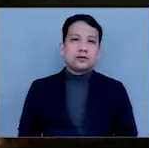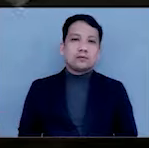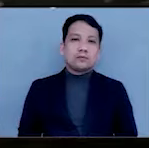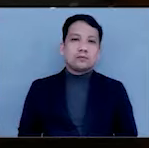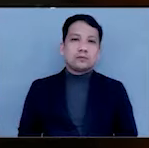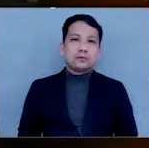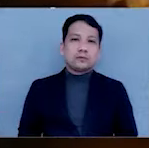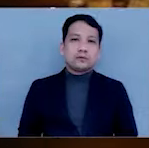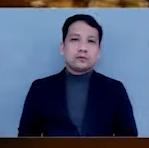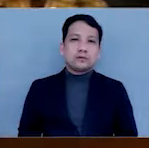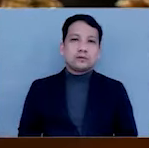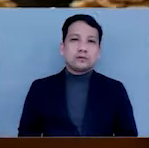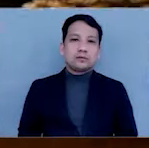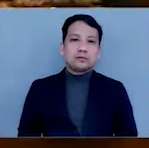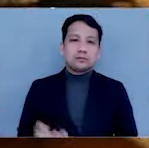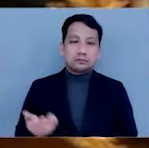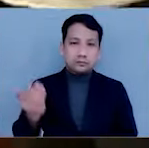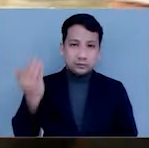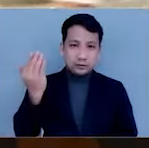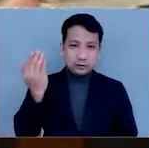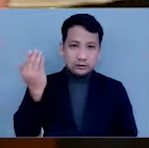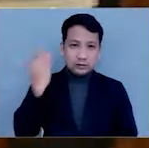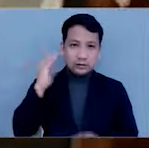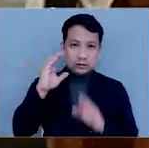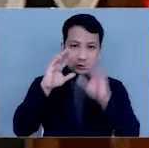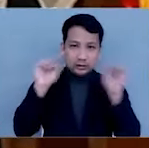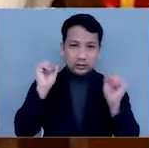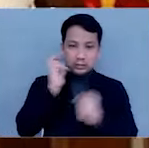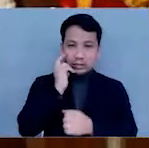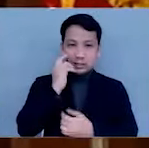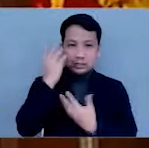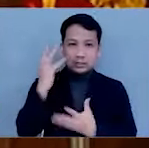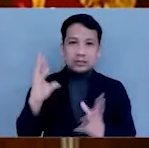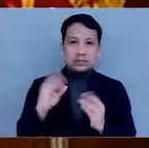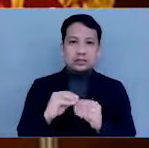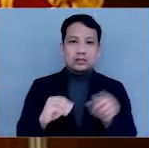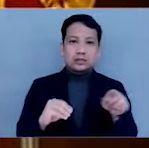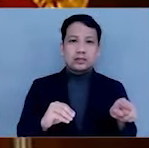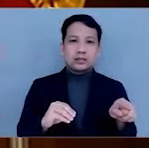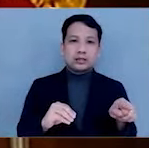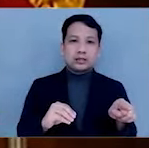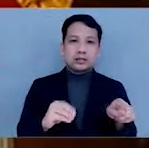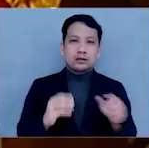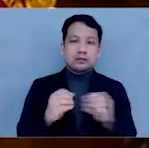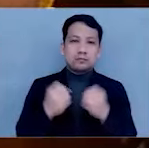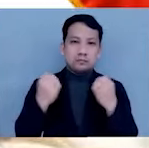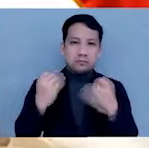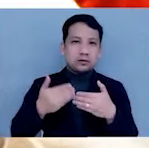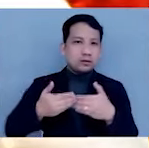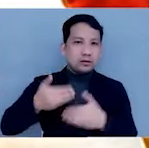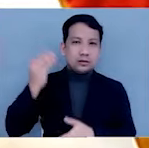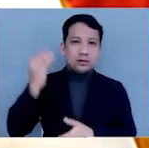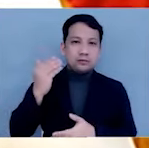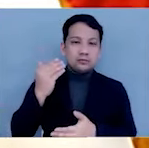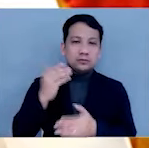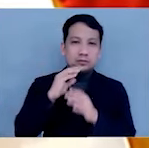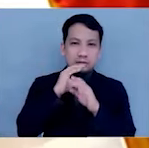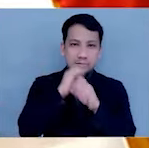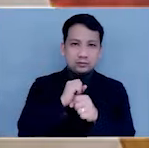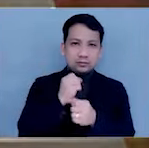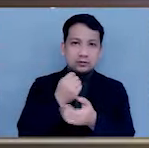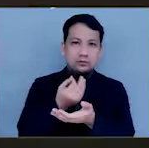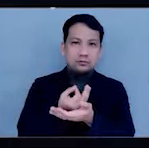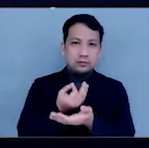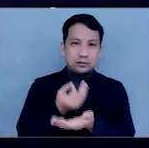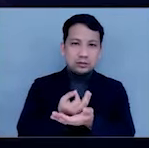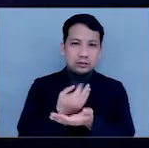Para sa mga nagdaang presidente, si dating Pangulong Rodrigo Duterte ang may pinakamalaking alokasyon ng confidential at intelligence